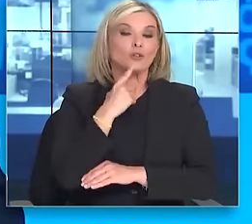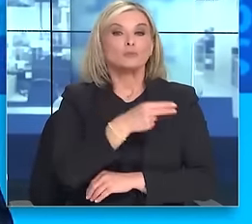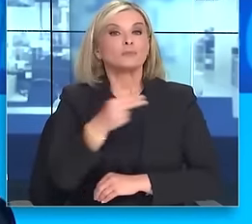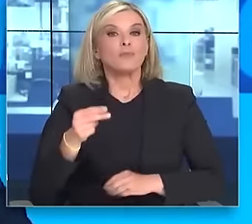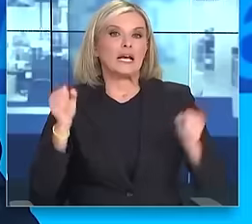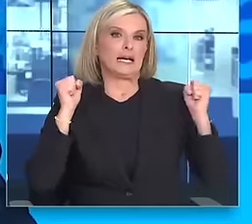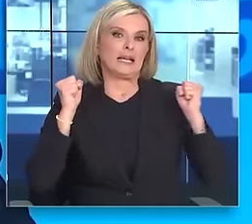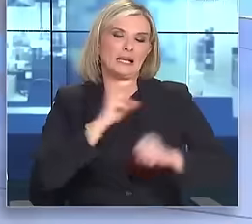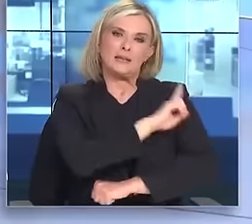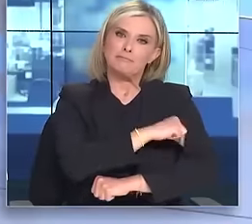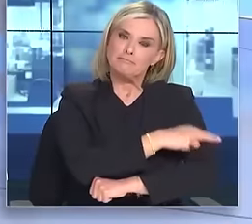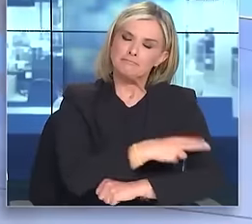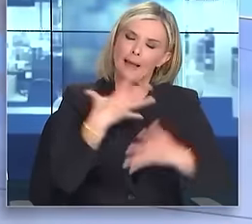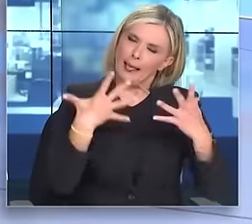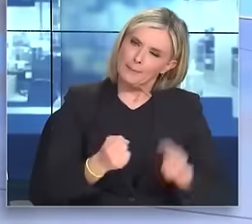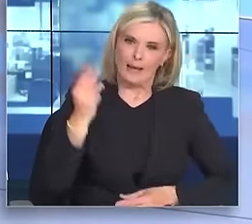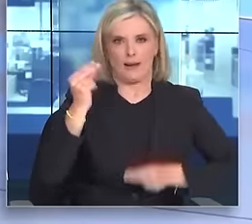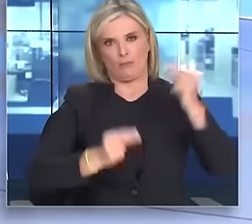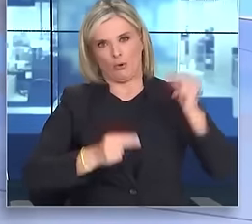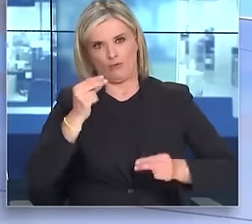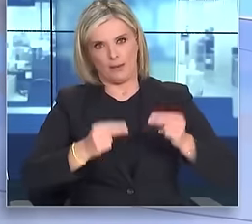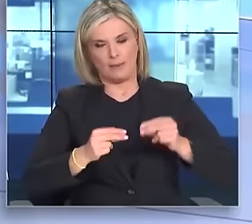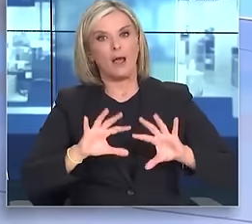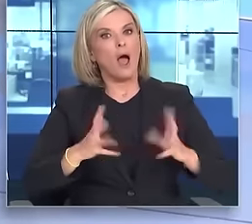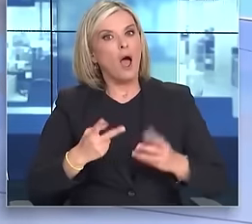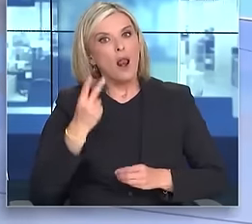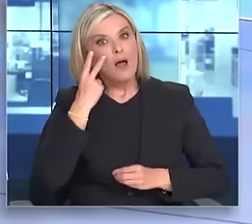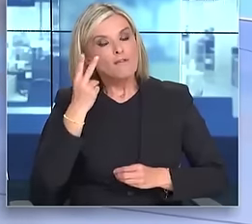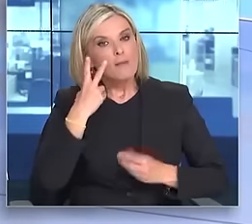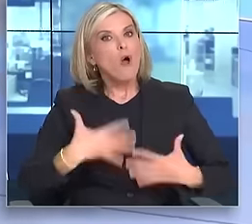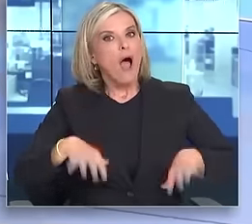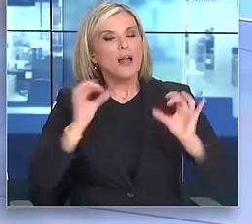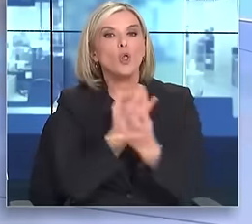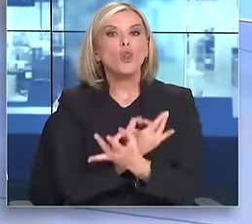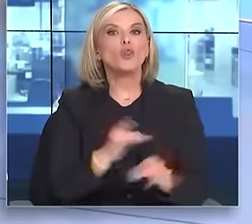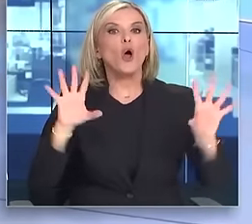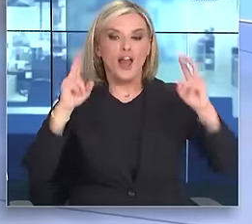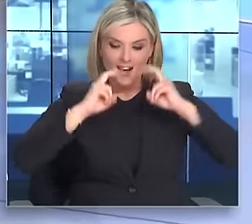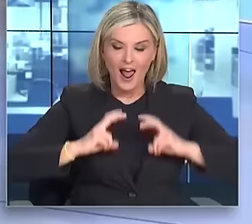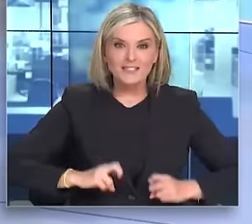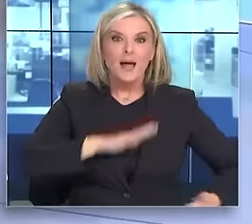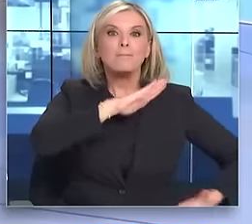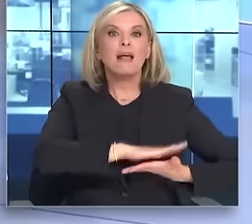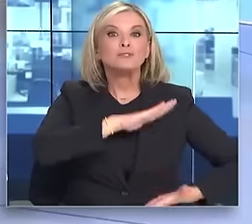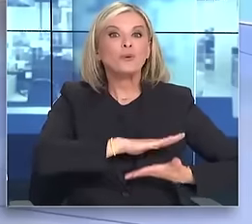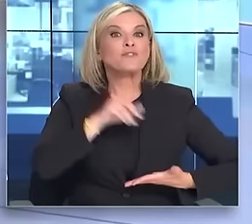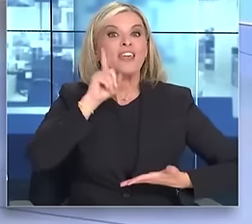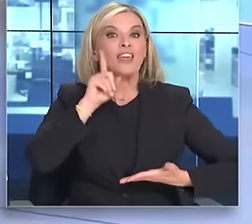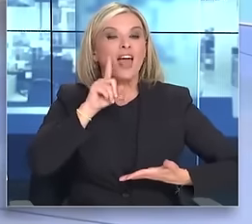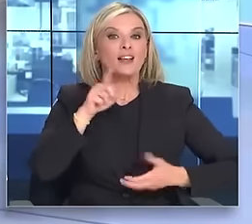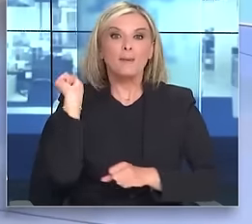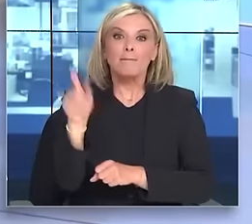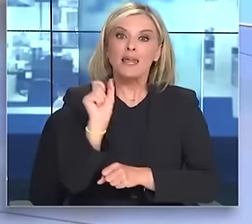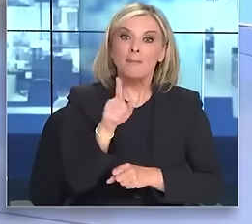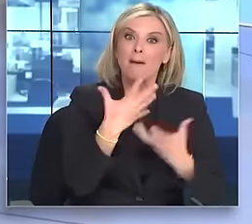καλά, έχουμε και στραβά. Είδα για παράδειγμα ότι ξεκίνησαν οι προληπτικές εξετάσεις, έχουν σταλεί τα πρώτα μηνύματα για το τεστ πάψης γυναίκες.